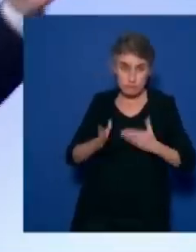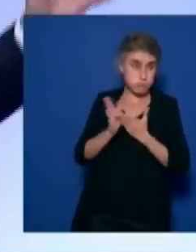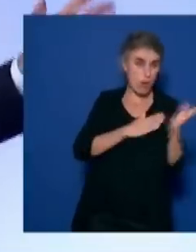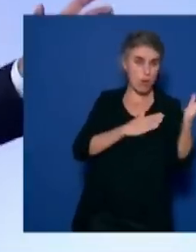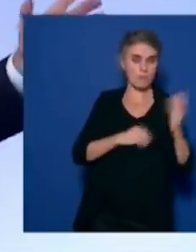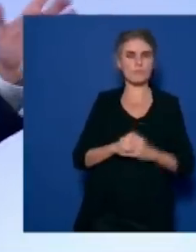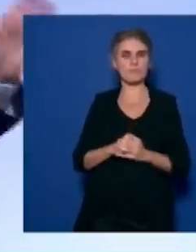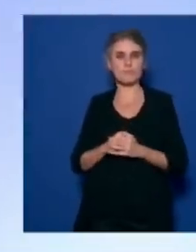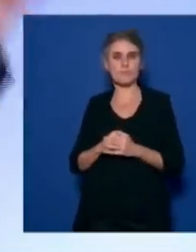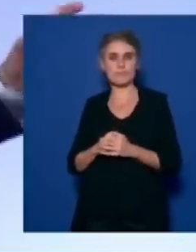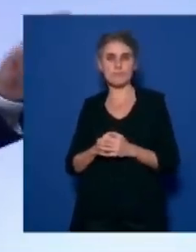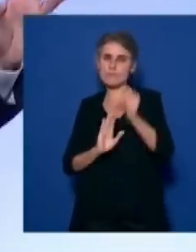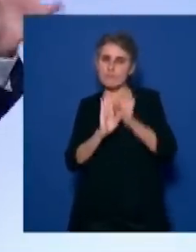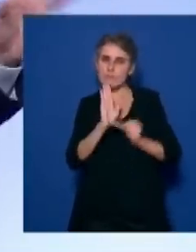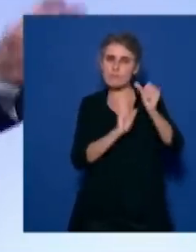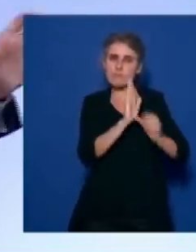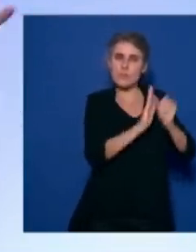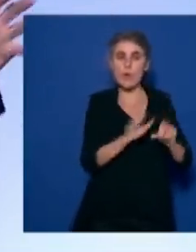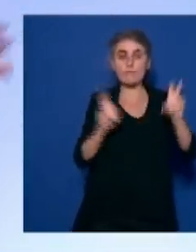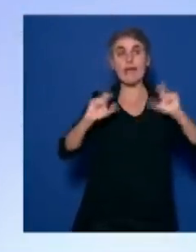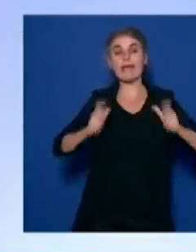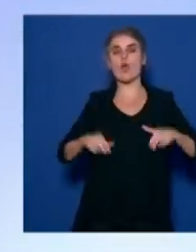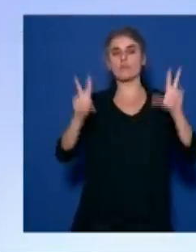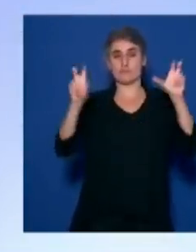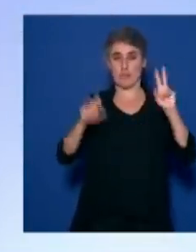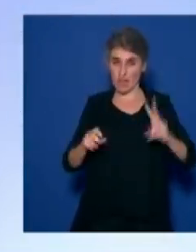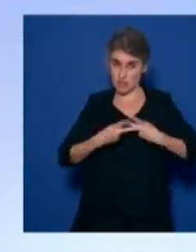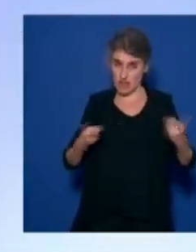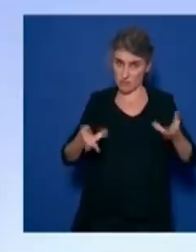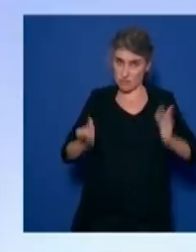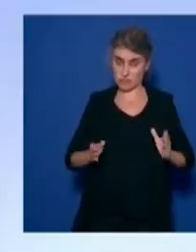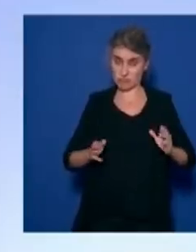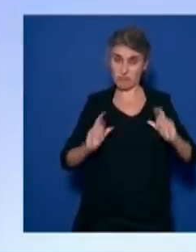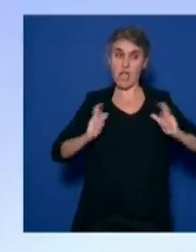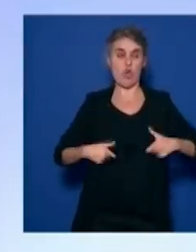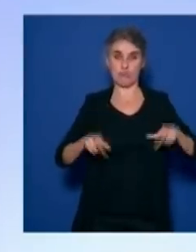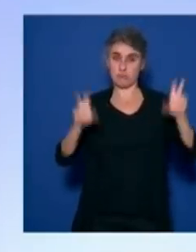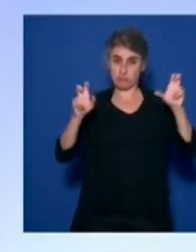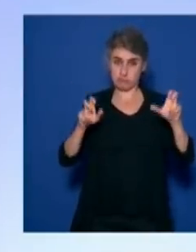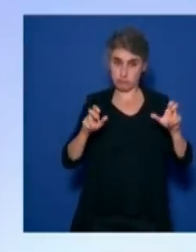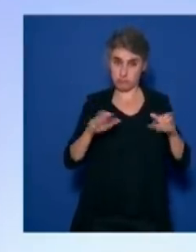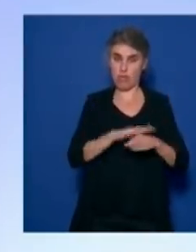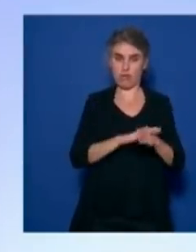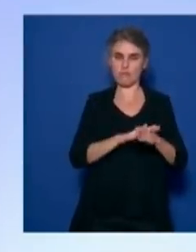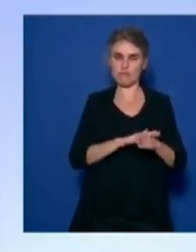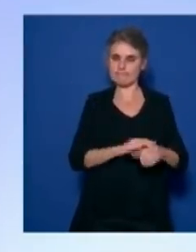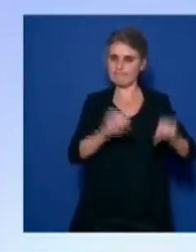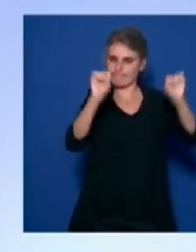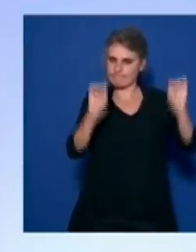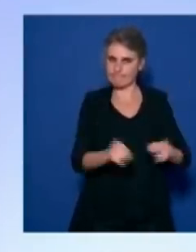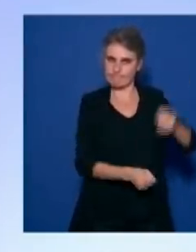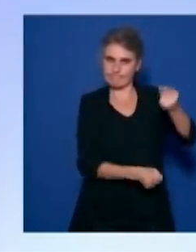écoles entre guillemets car elles ne sont pas déclarés même comme tel illégales souvent administrés par des extrémistes religieux